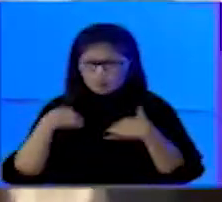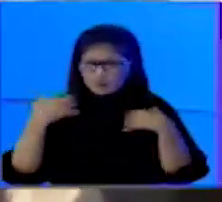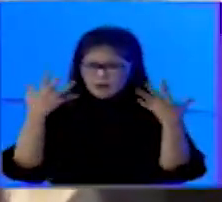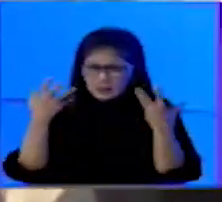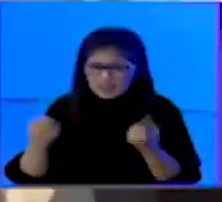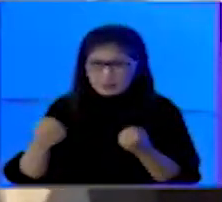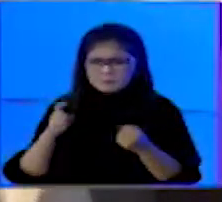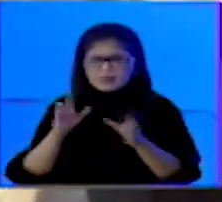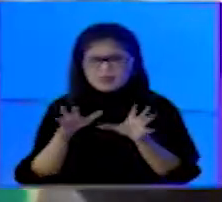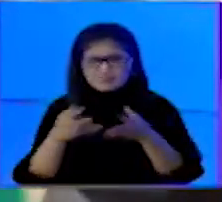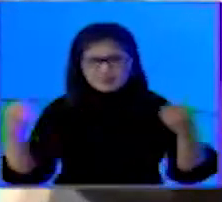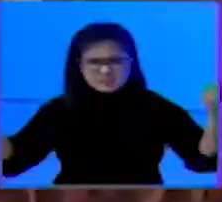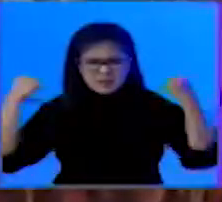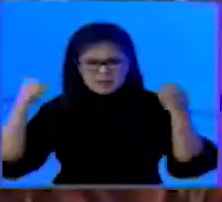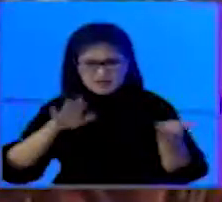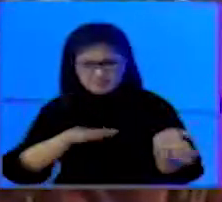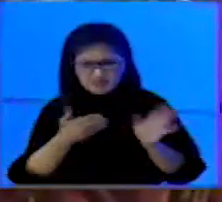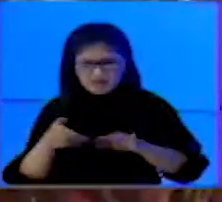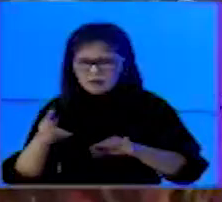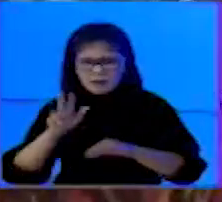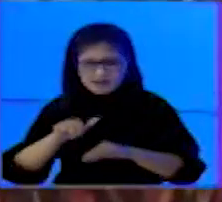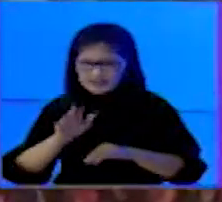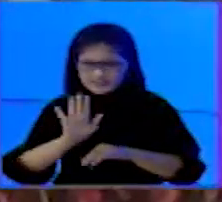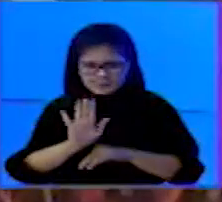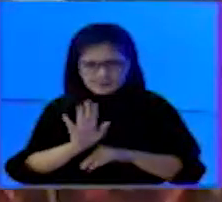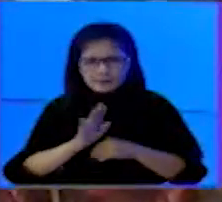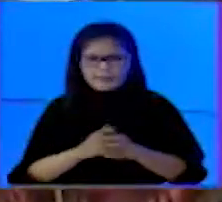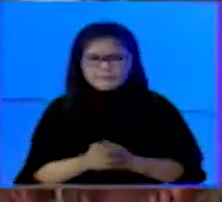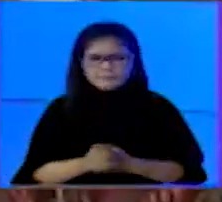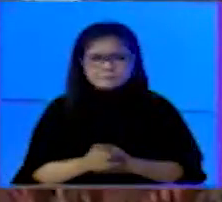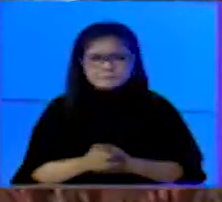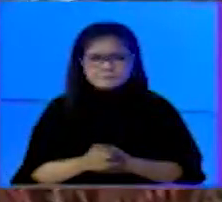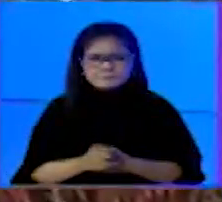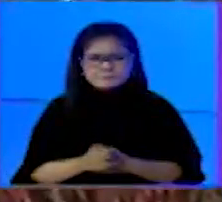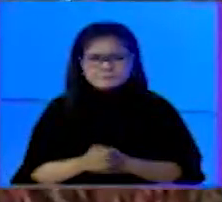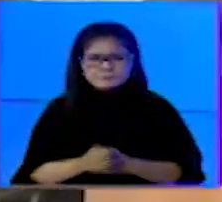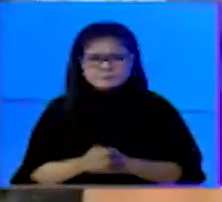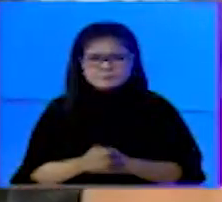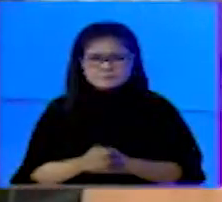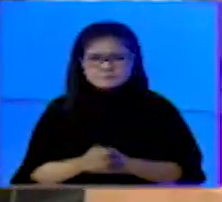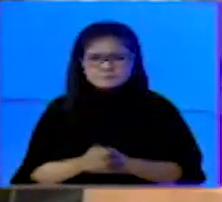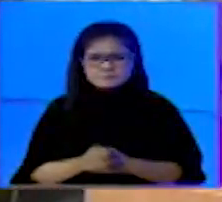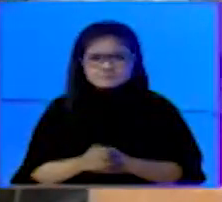akibat terinfeksi COVID-19. Tim Liputan Kontributor iNews Jawa Timur melaporkan.